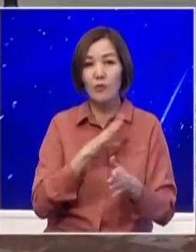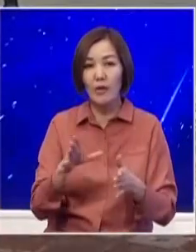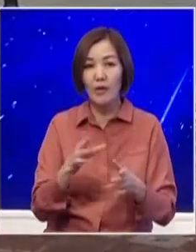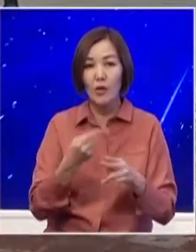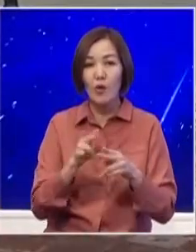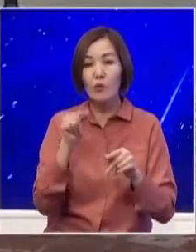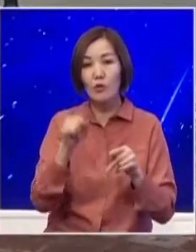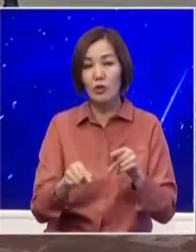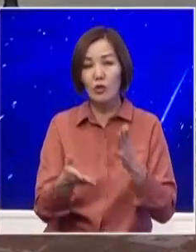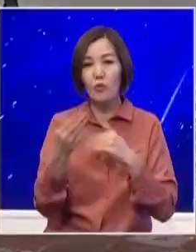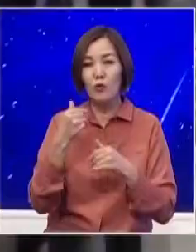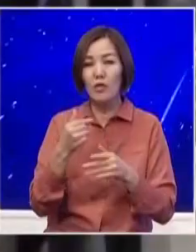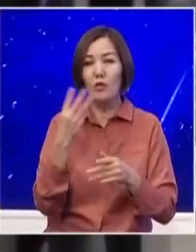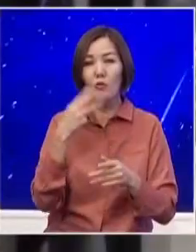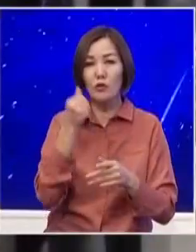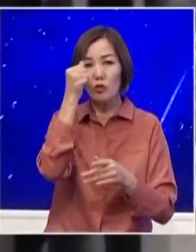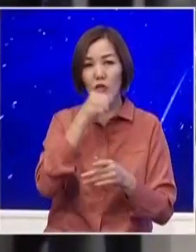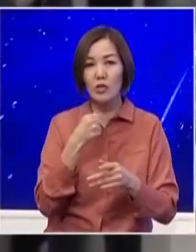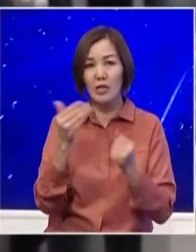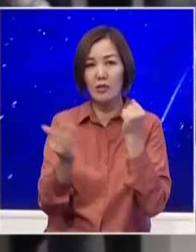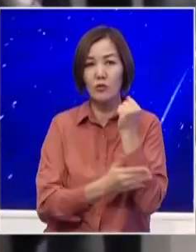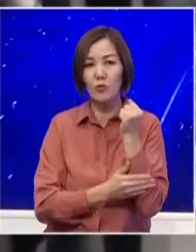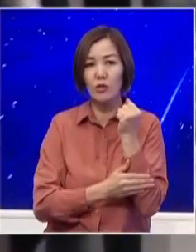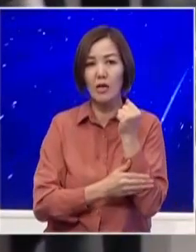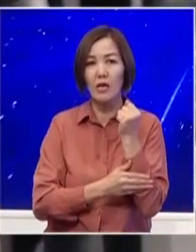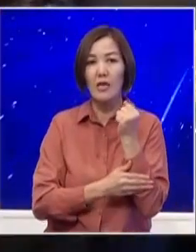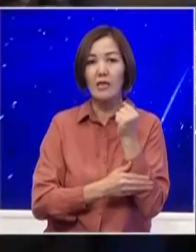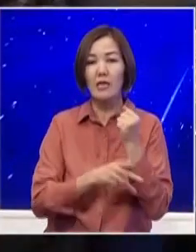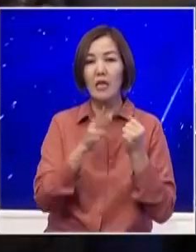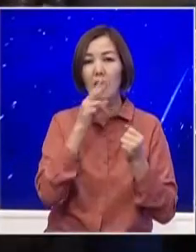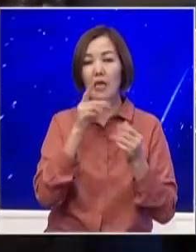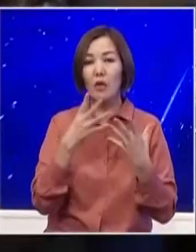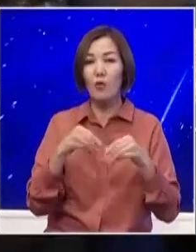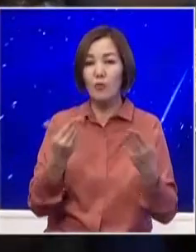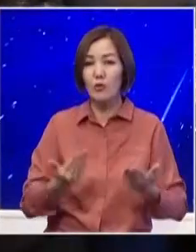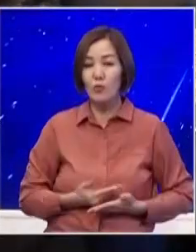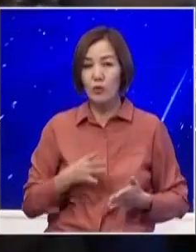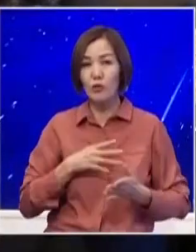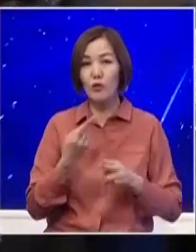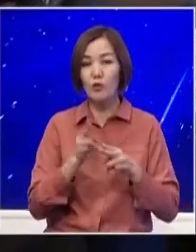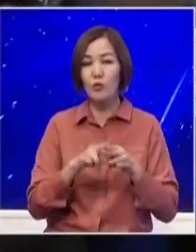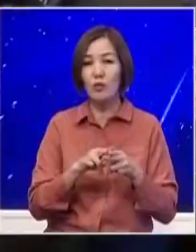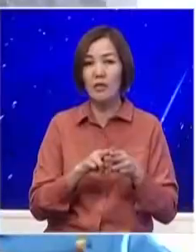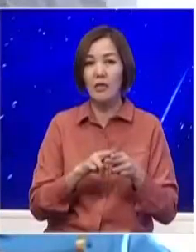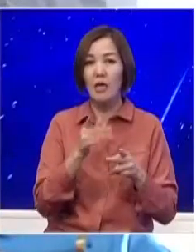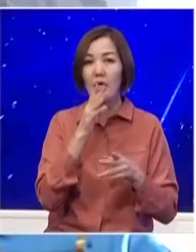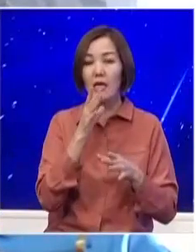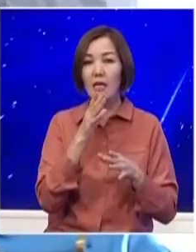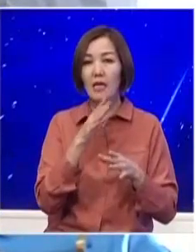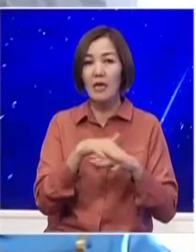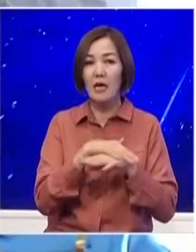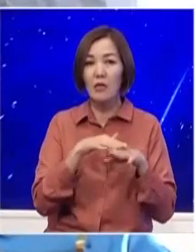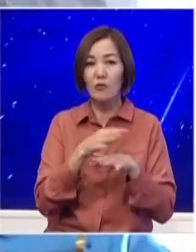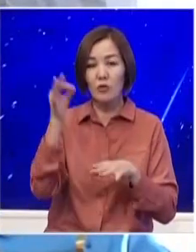Дәл осы жерде өткен ғасырдың 30-шы жылдарының соңында жер аударылған Корей отбасылары өмір сүрді. Сондықтан Бастөбе тауы Корей диаспорасы үшін еске